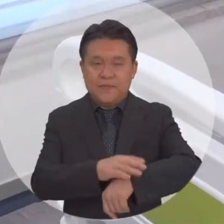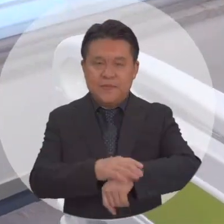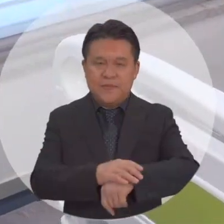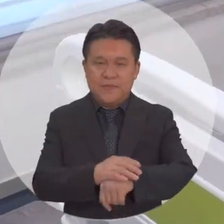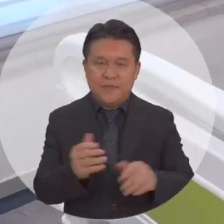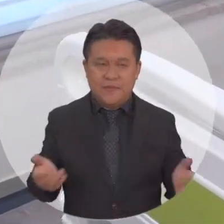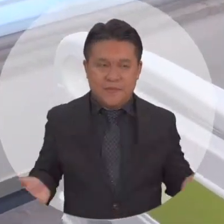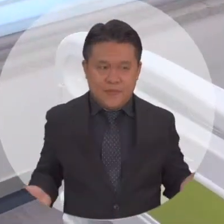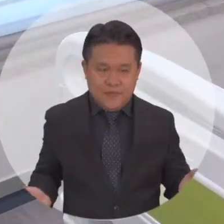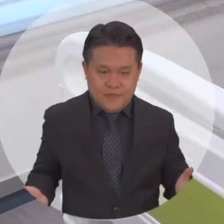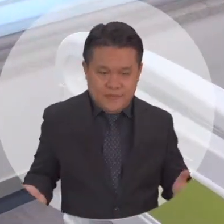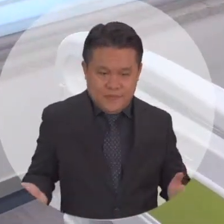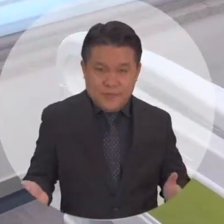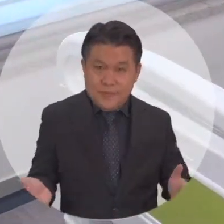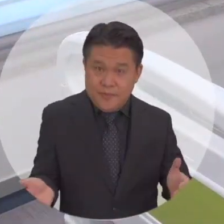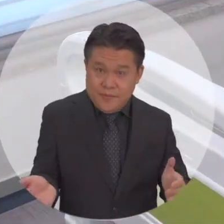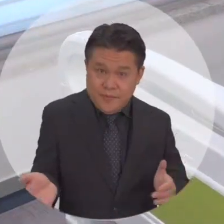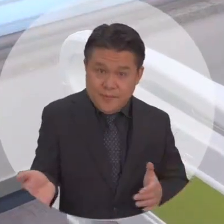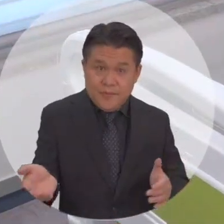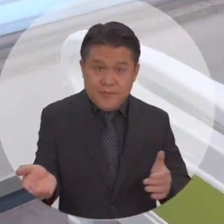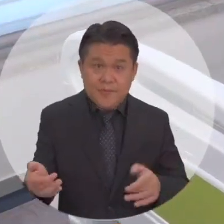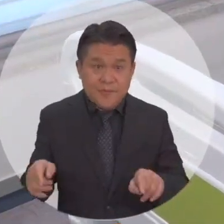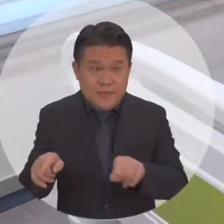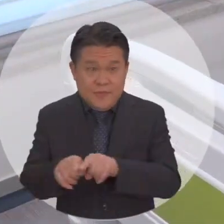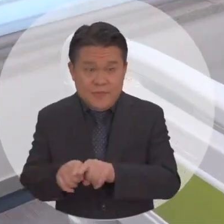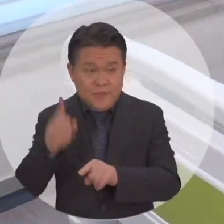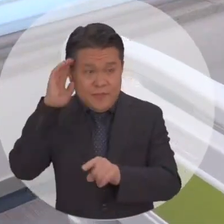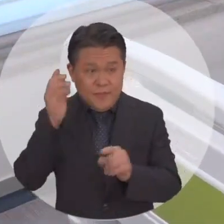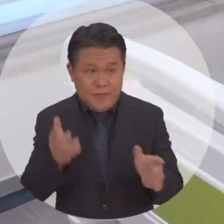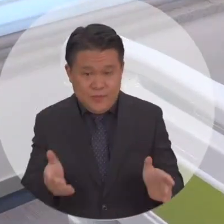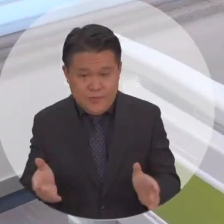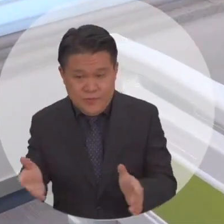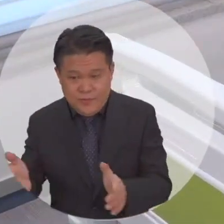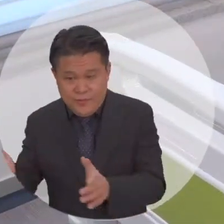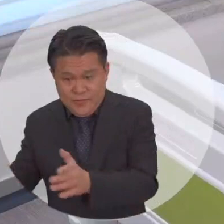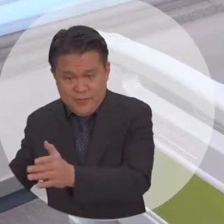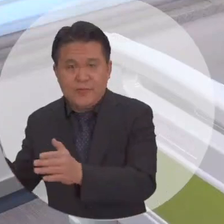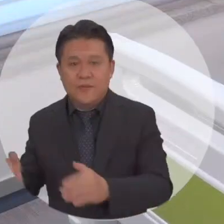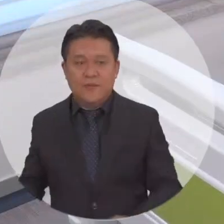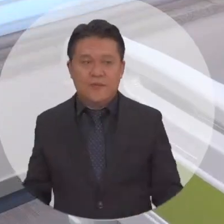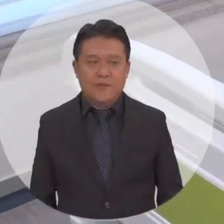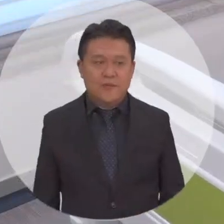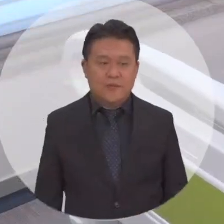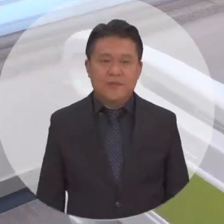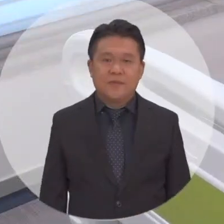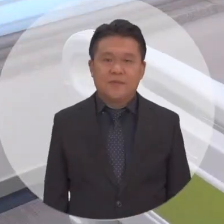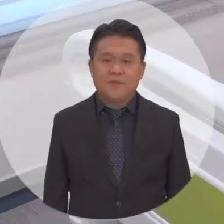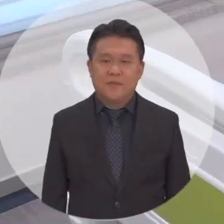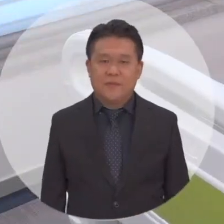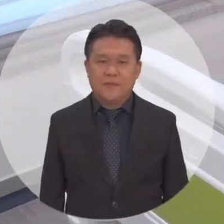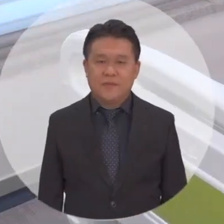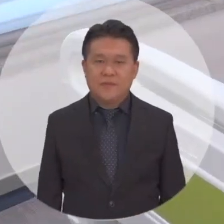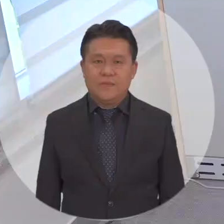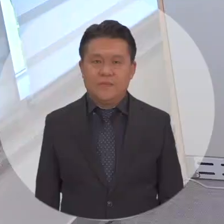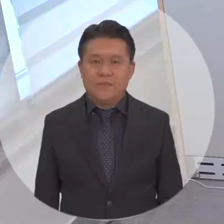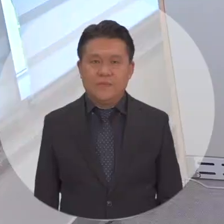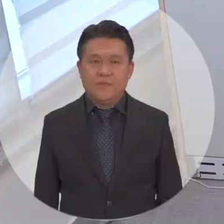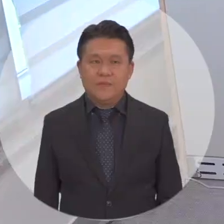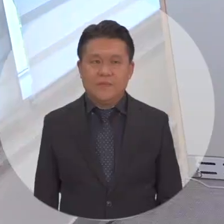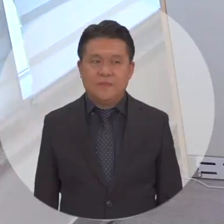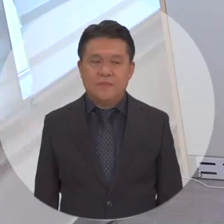나머지 한 팔은 침대를 밀면서 대상자와 같이 침대 머리 쪽으로 움직입니다.